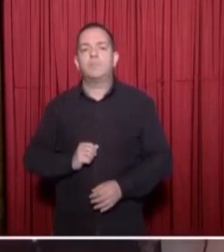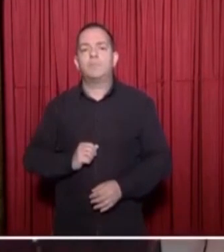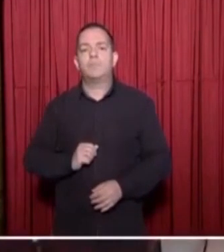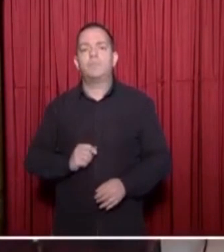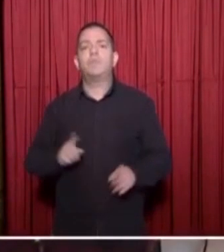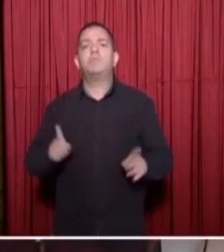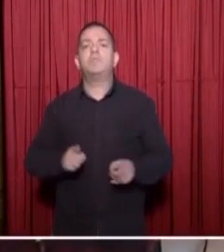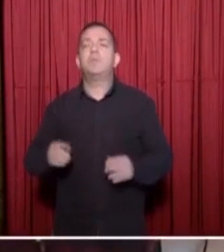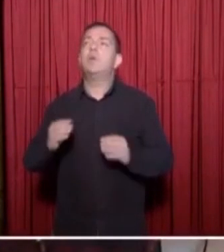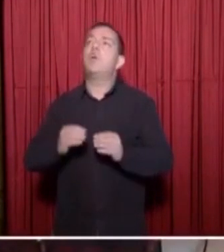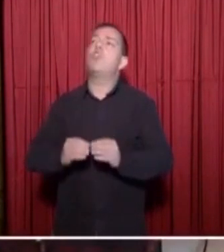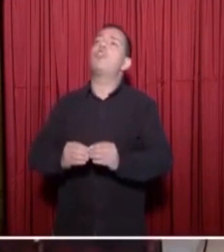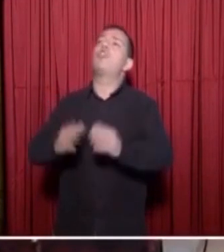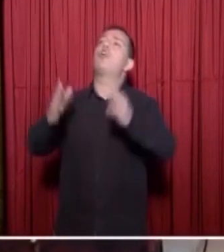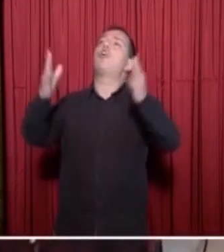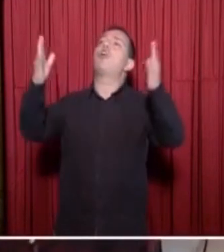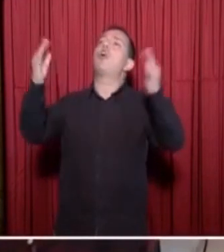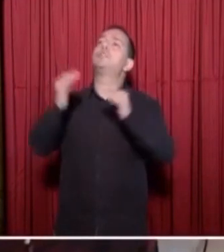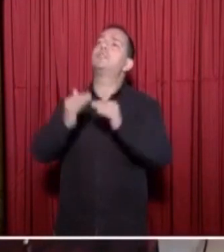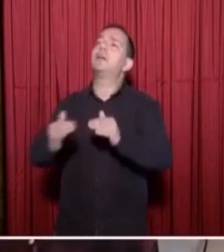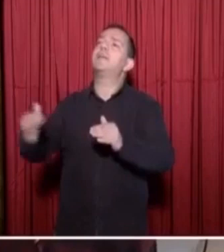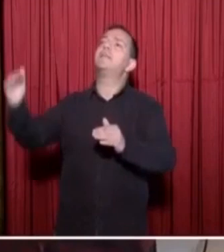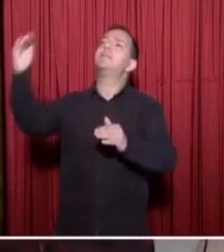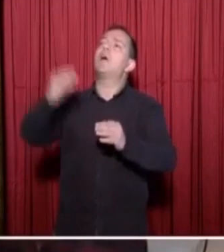Δόξα σοι, Κύριε, δόξα σοι.